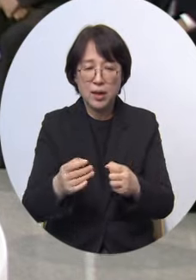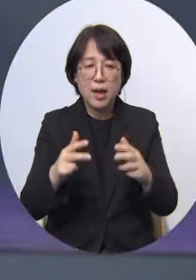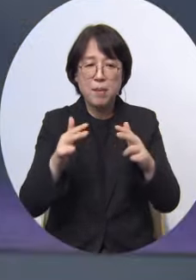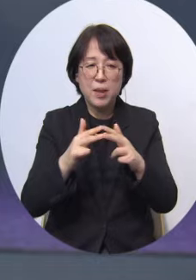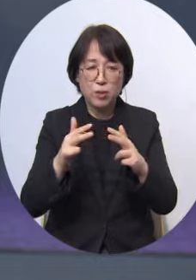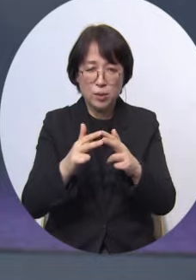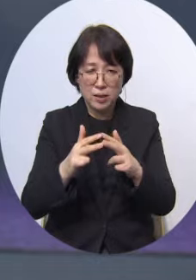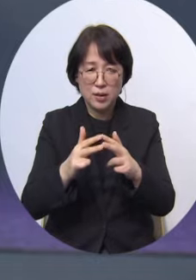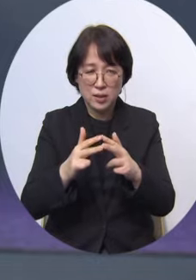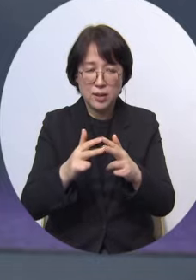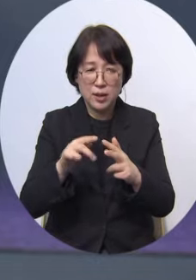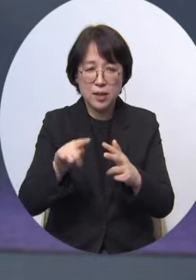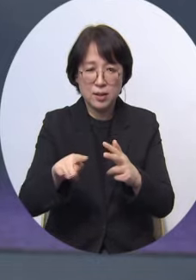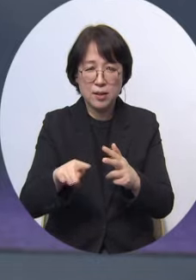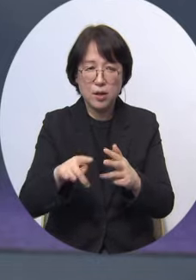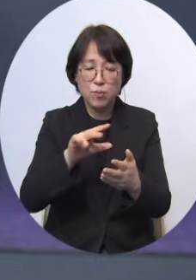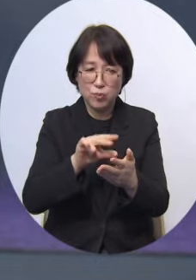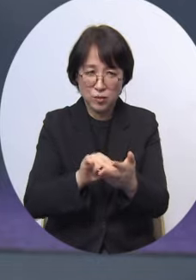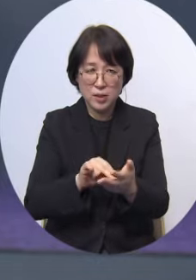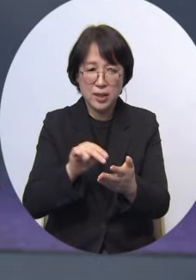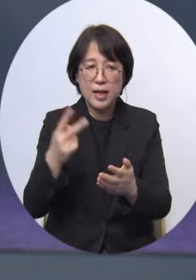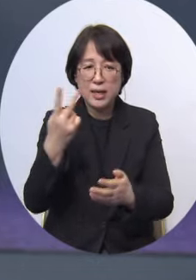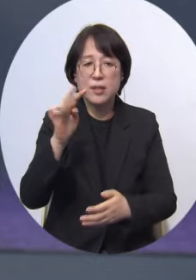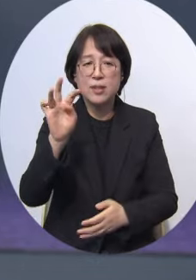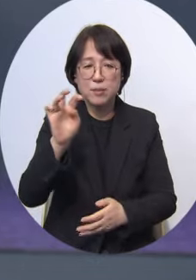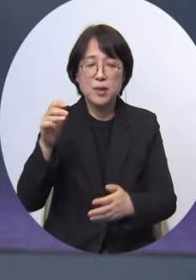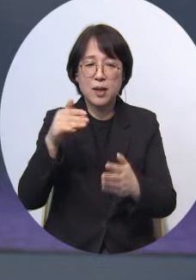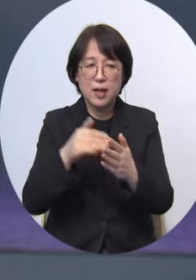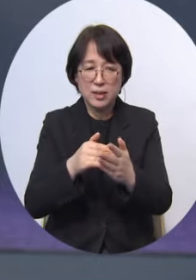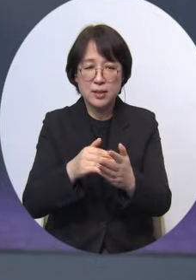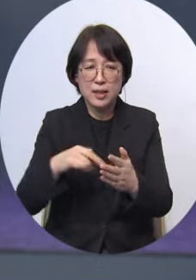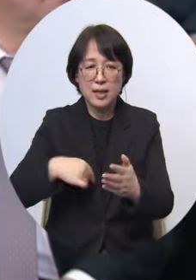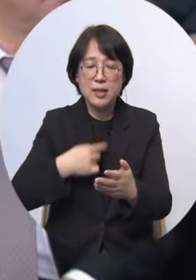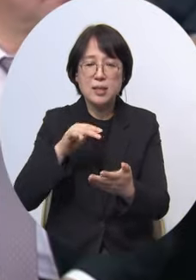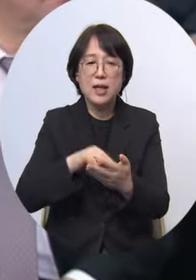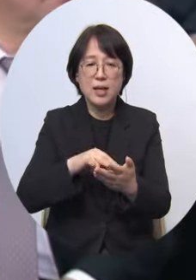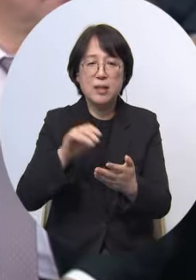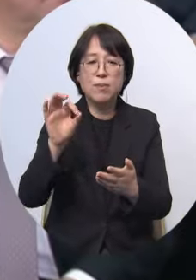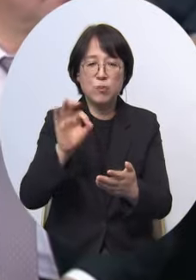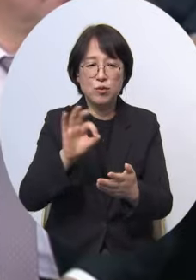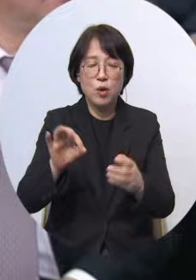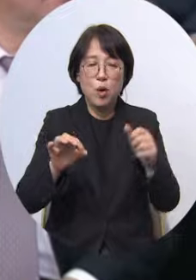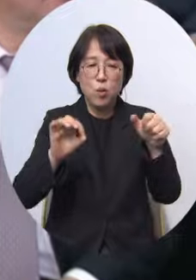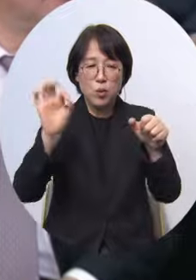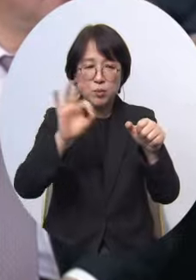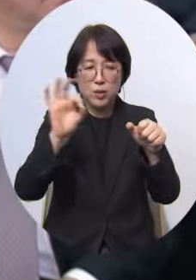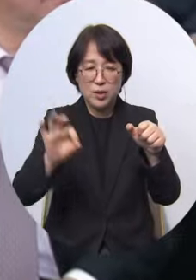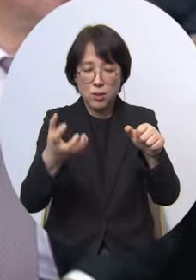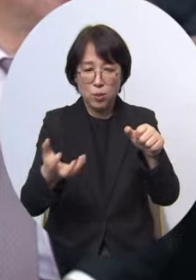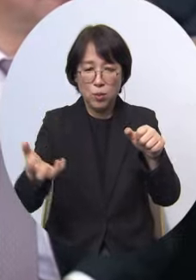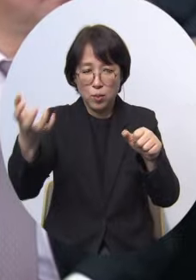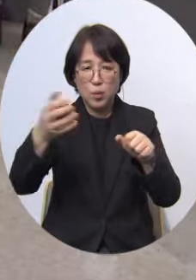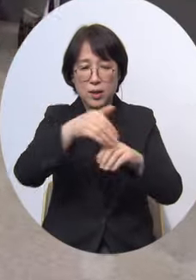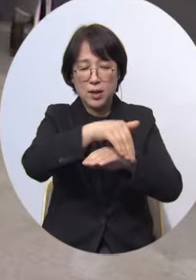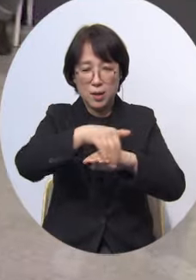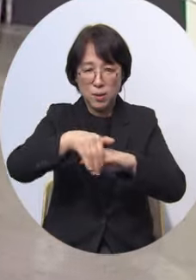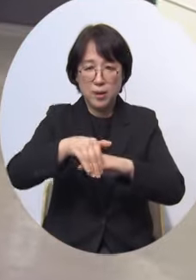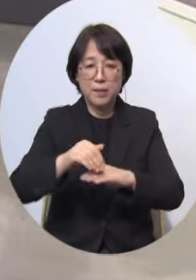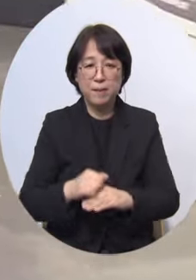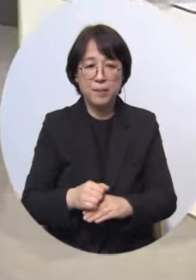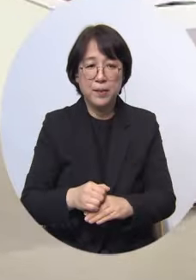공급망 리스크로 이어진다고 보고 오는 2030년 공급망 자립률을 50%까지 끌어올리기로 했습니다.